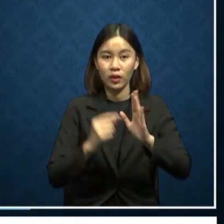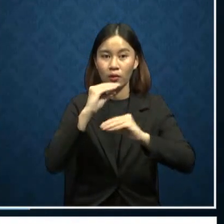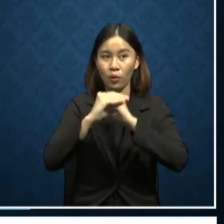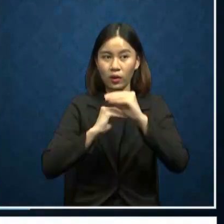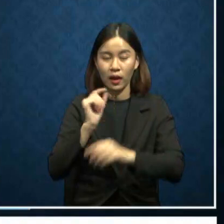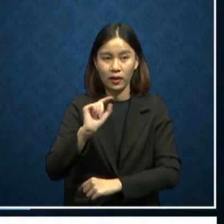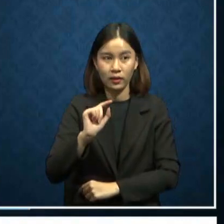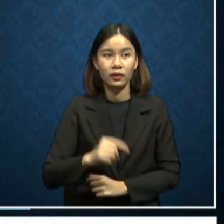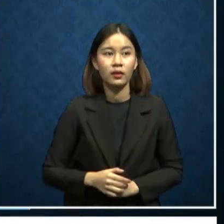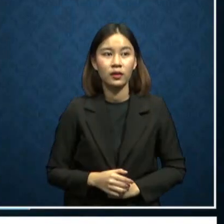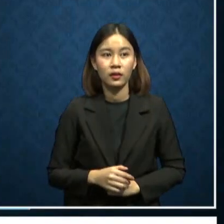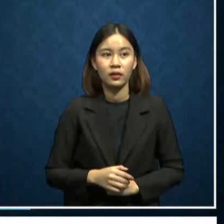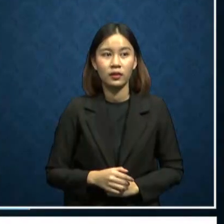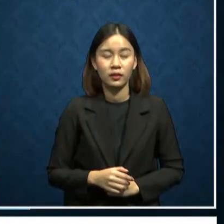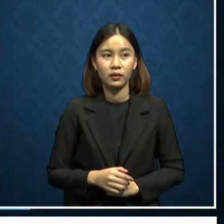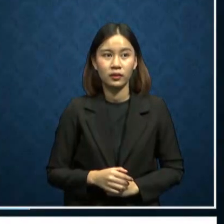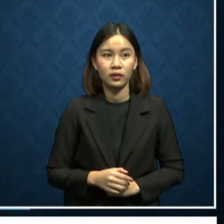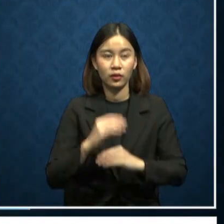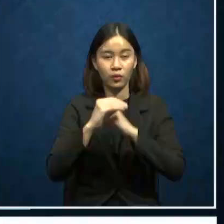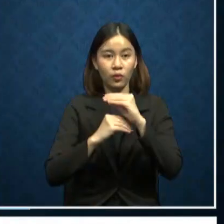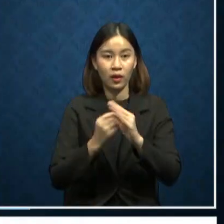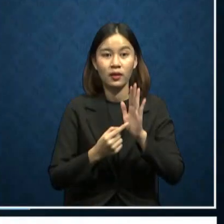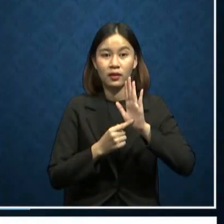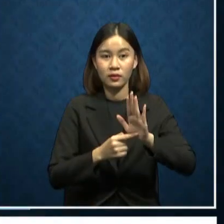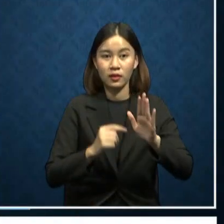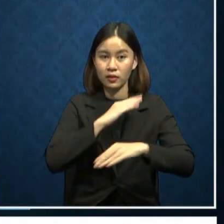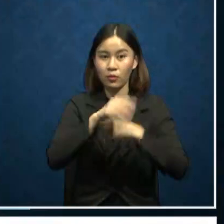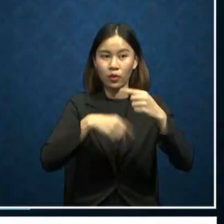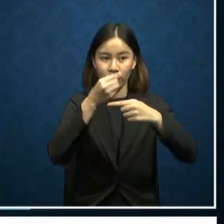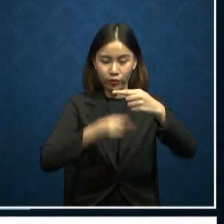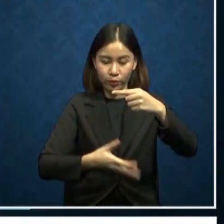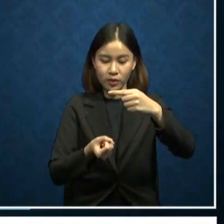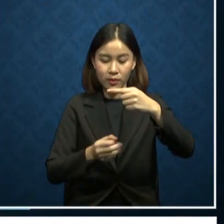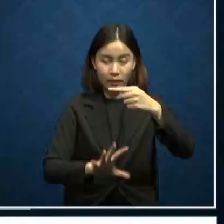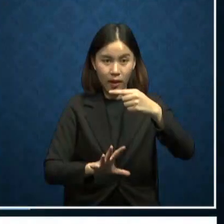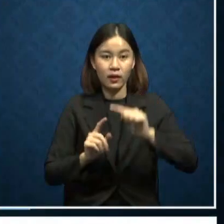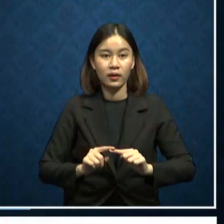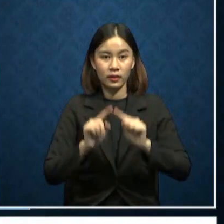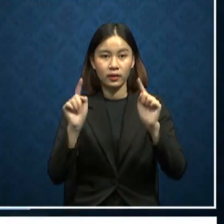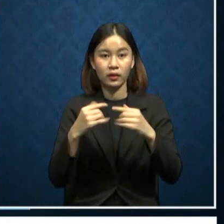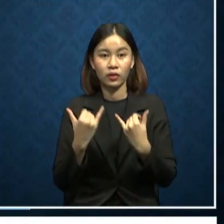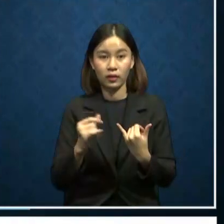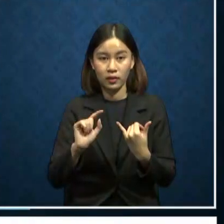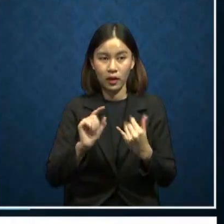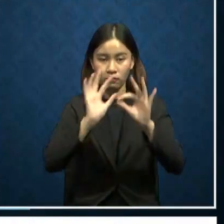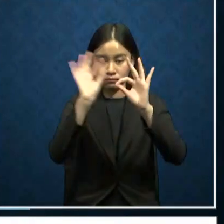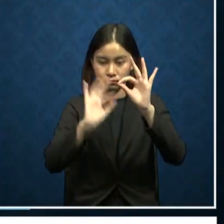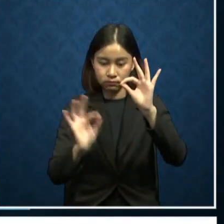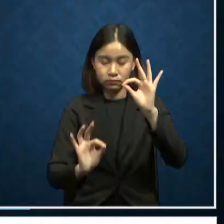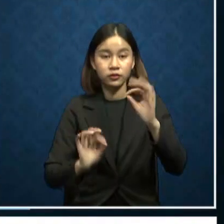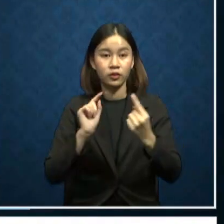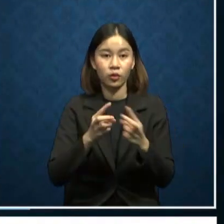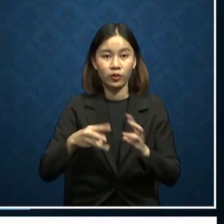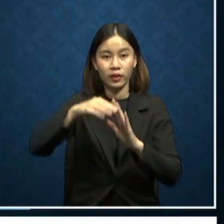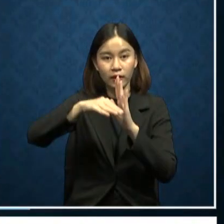ที่ได้เ่านำเสนอไว้นะครับทั้งหมด 15โมเดลแต่ว่าเราได้เขียนเฉพาะแนว